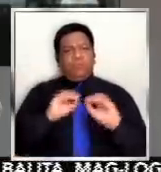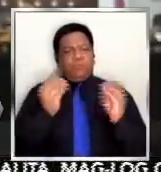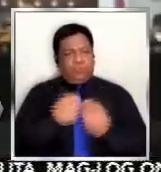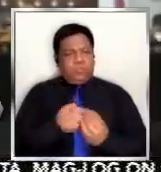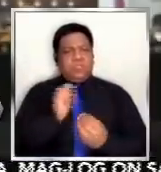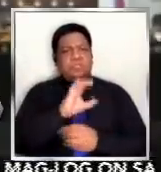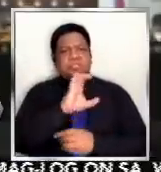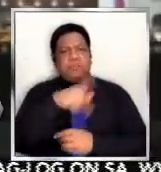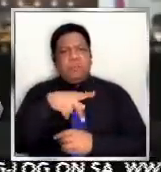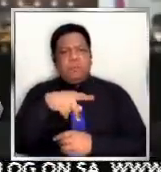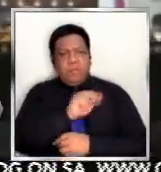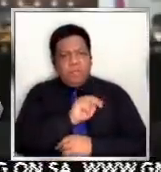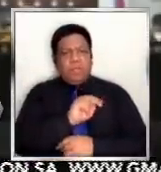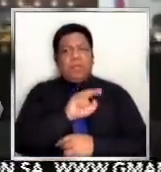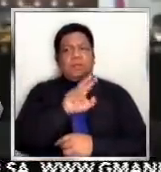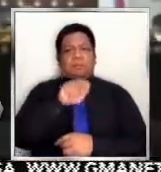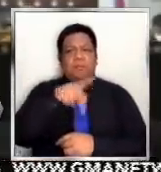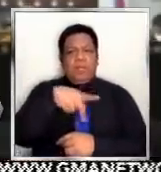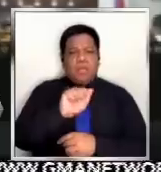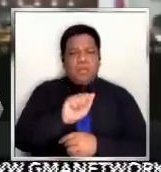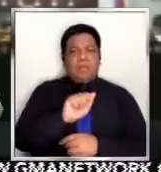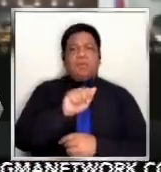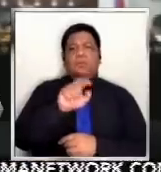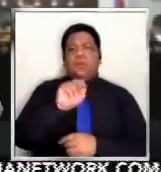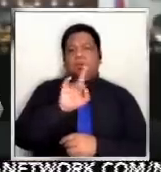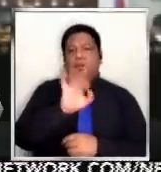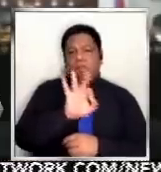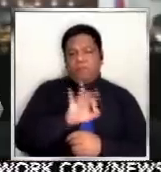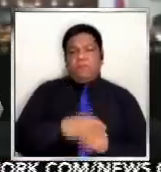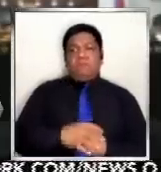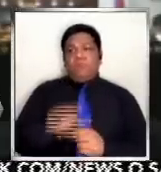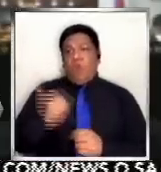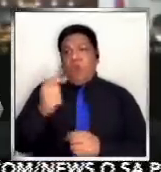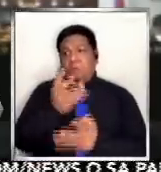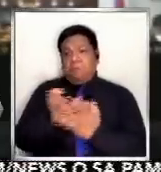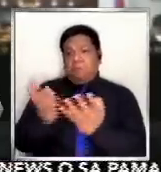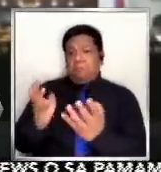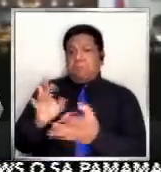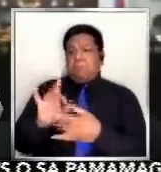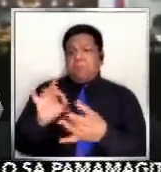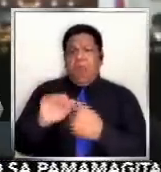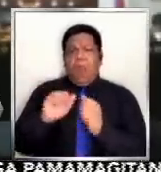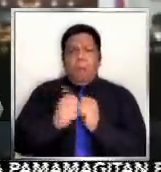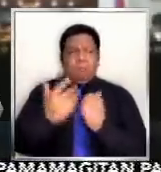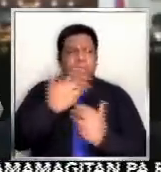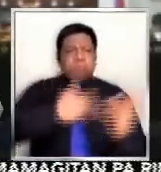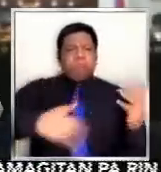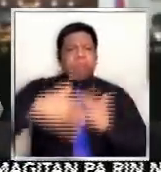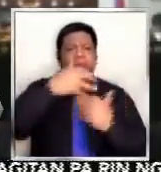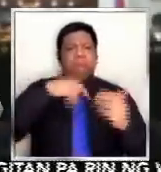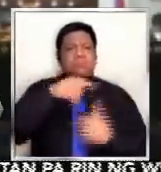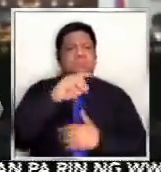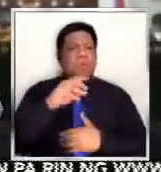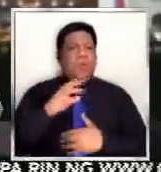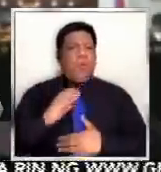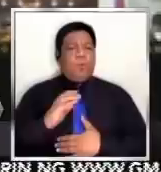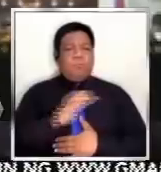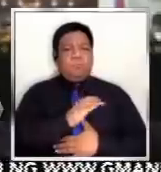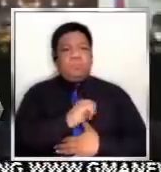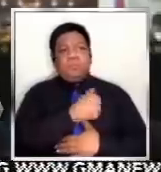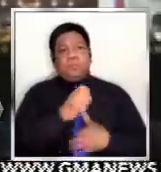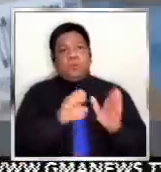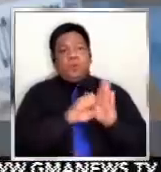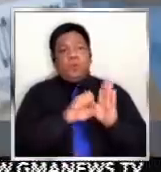MDF. Ang ilan sa kanila, binanggit kung paano nila nakasalamuha ang mga kongresista gaya ni na Bayan Muna Representative